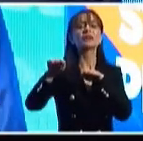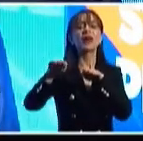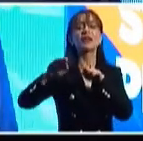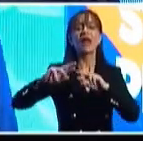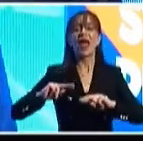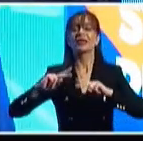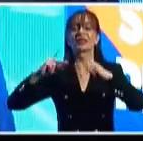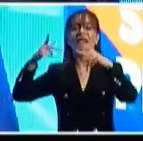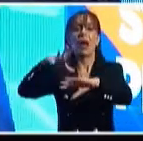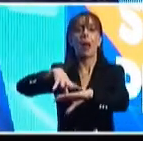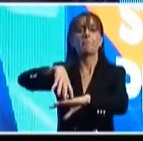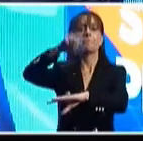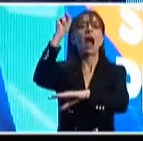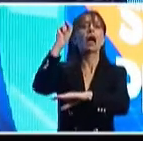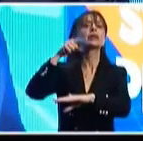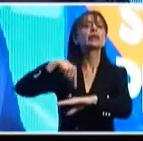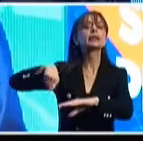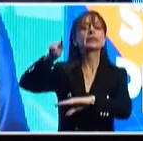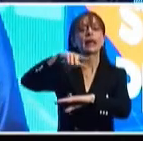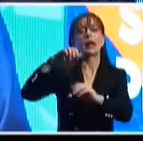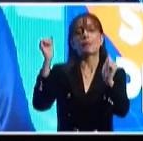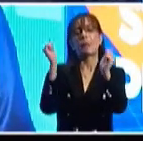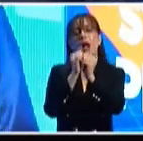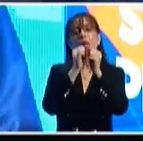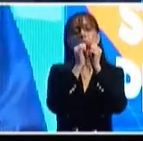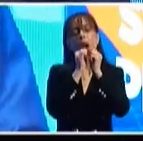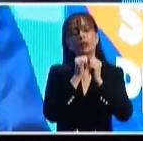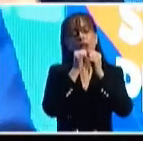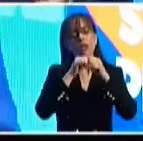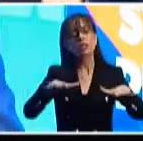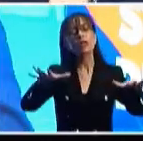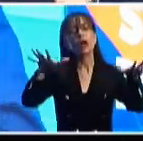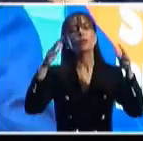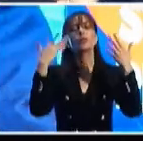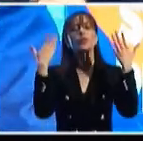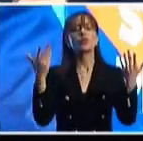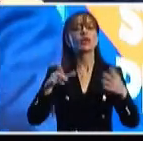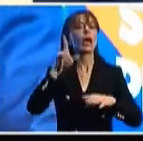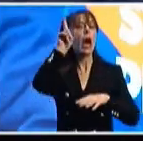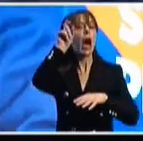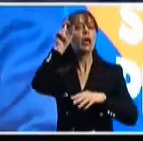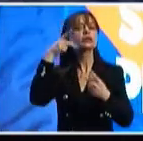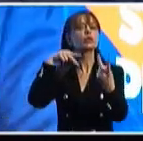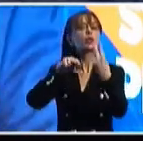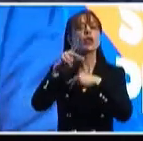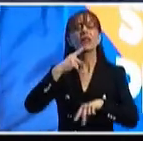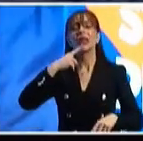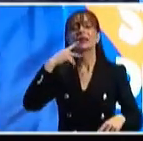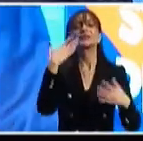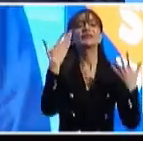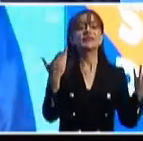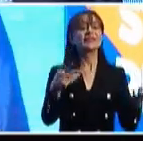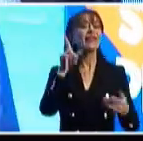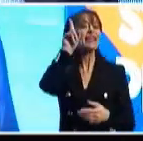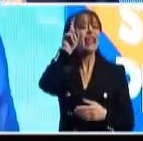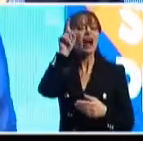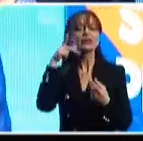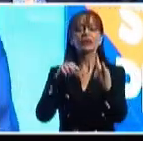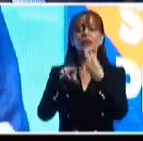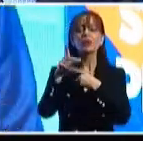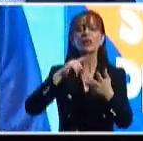merkezleriyle ulaşım altyapısını büyüteceğiz. Akıllı ulaşım diyeceğiz. Filmde de izlediğimiz gibi akıllı ulaşım yönetim